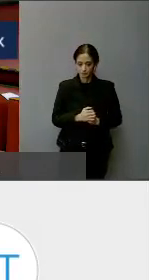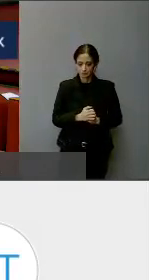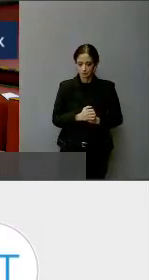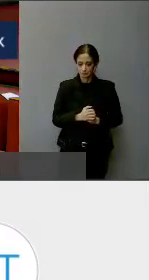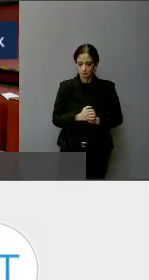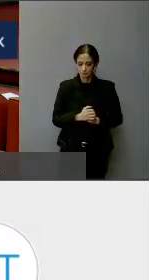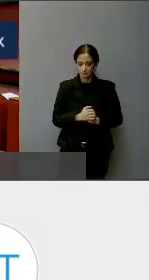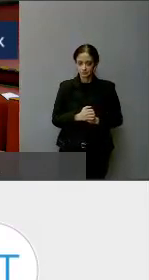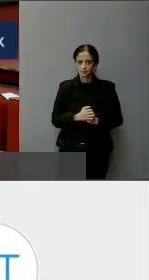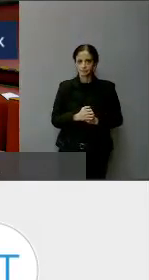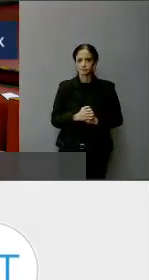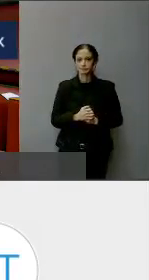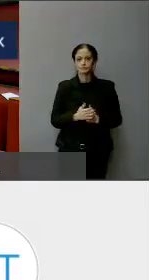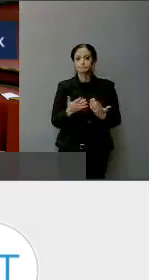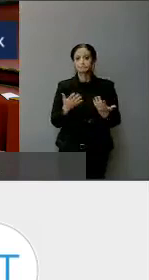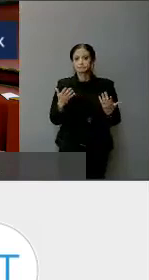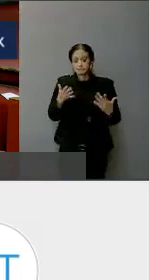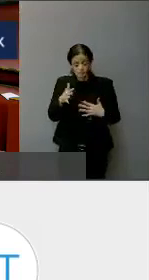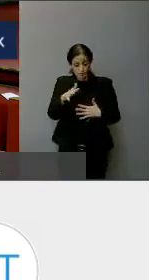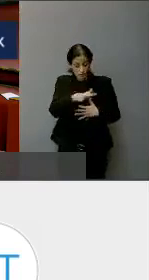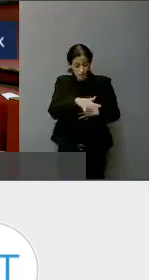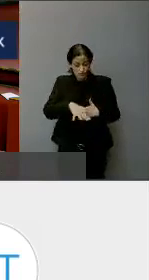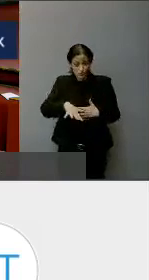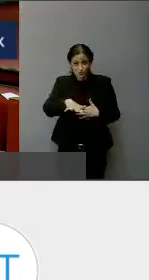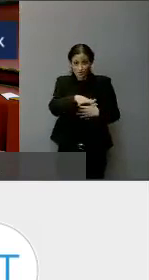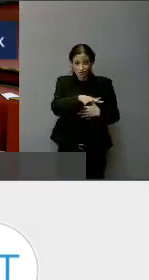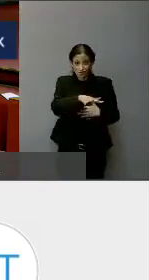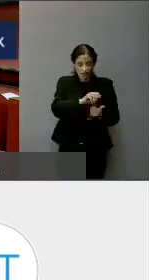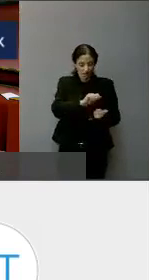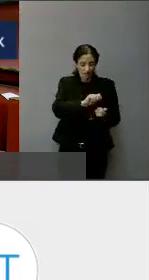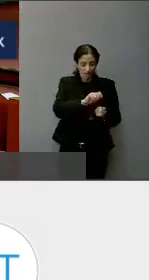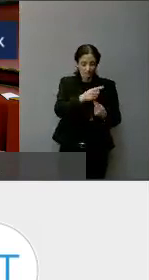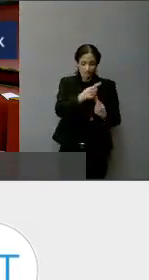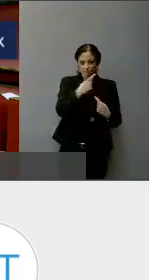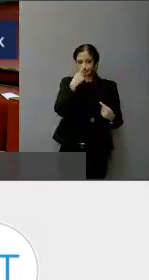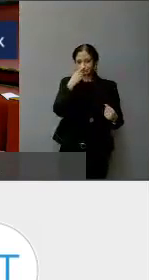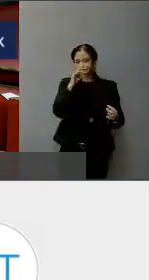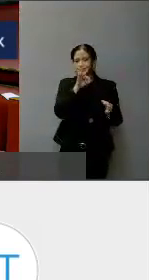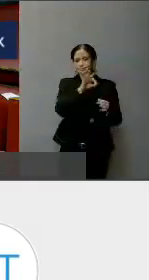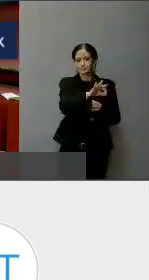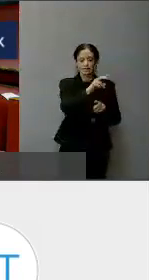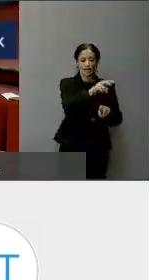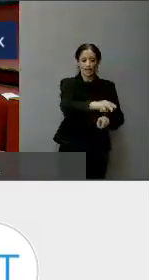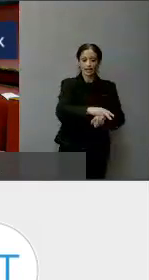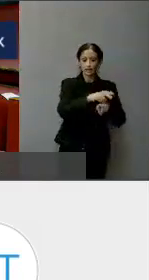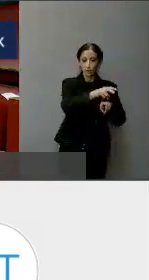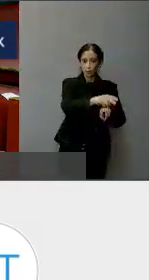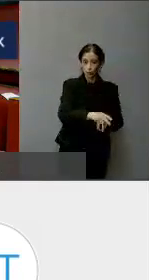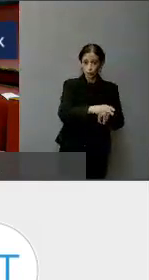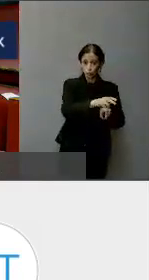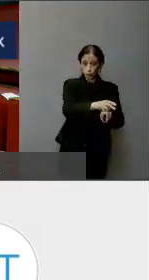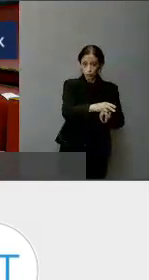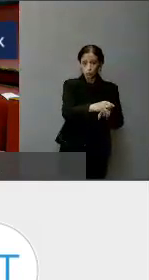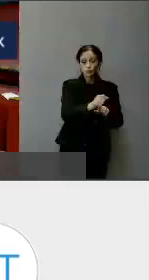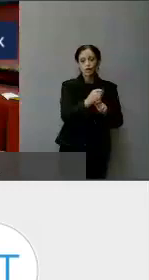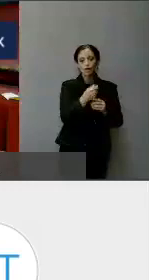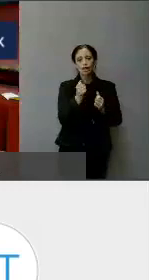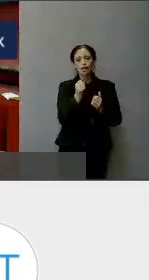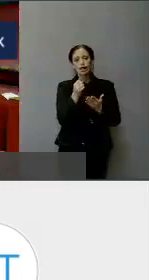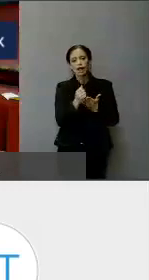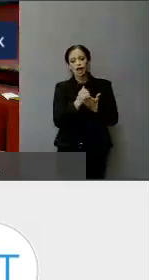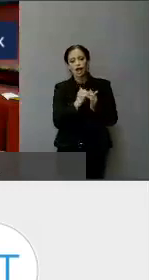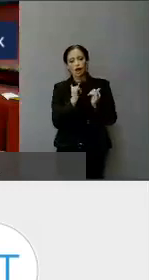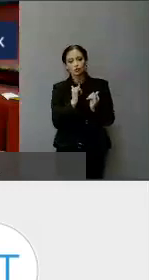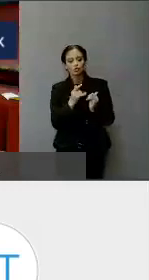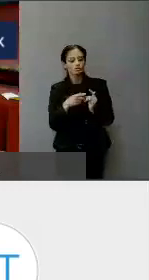variare una singola zona destinata peraltro ad agricoltura permettendo di triplicare la volumetria edificatoria